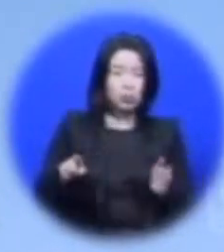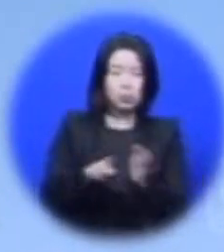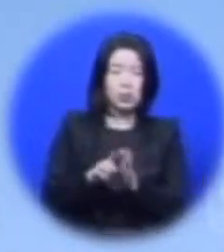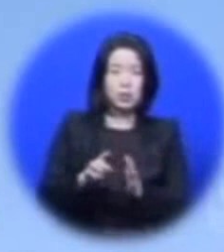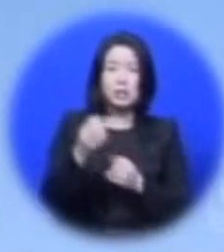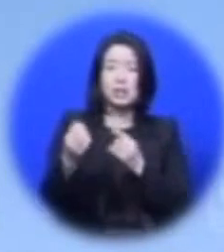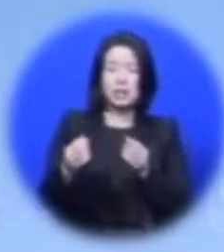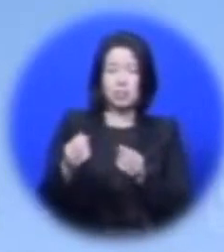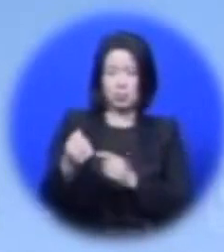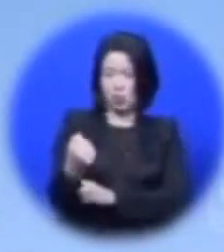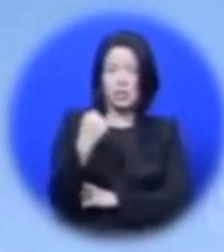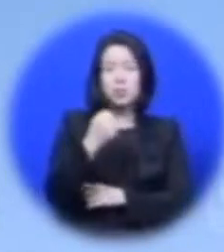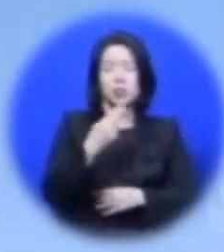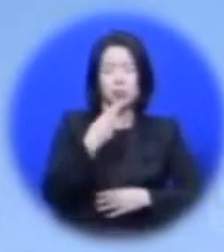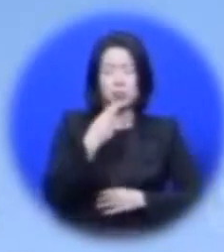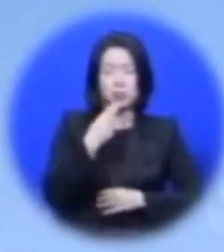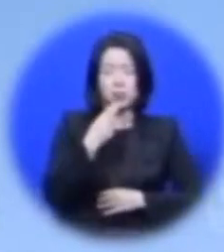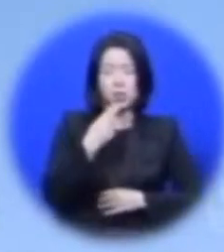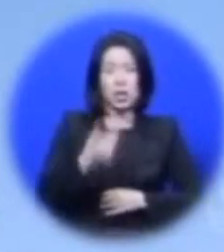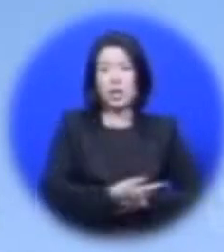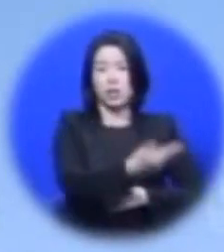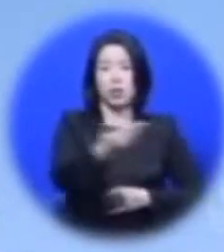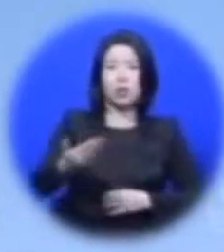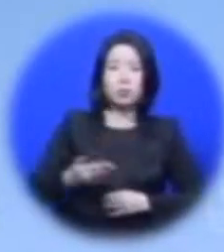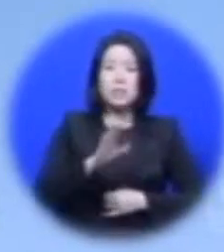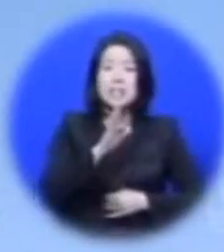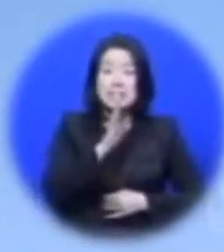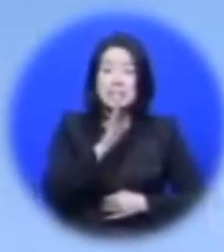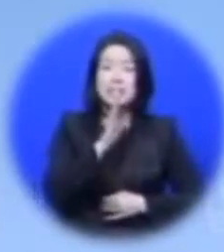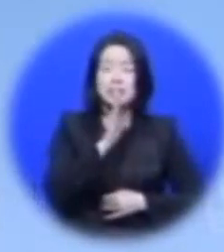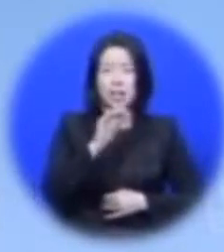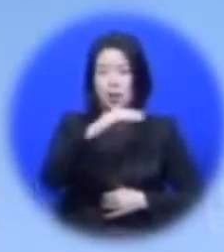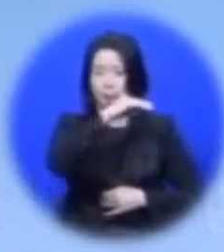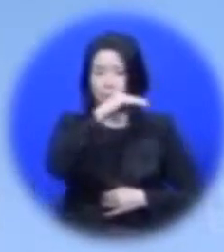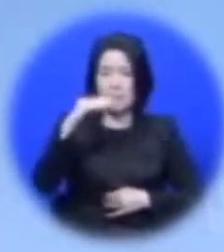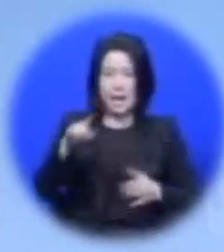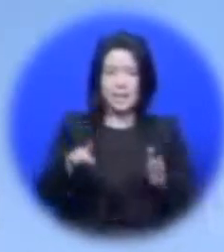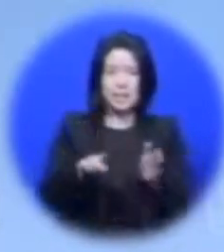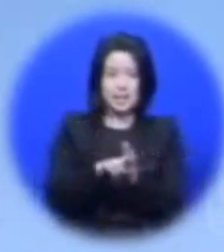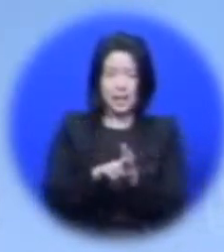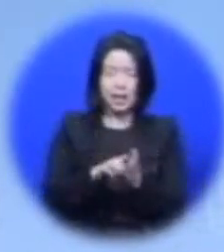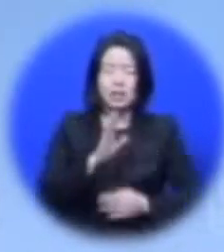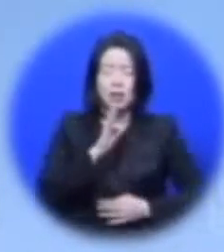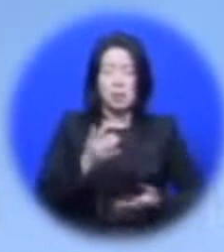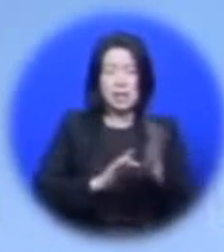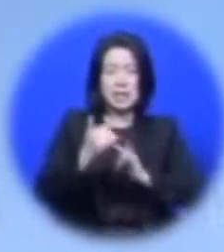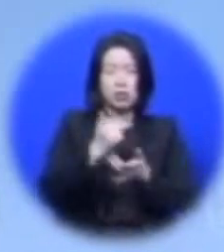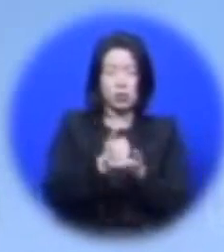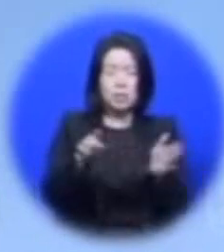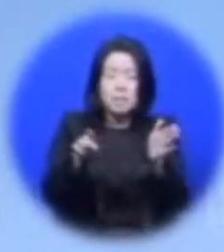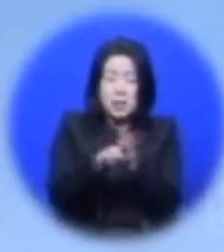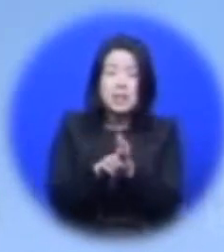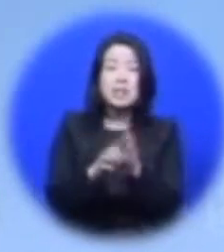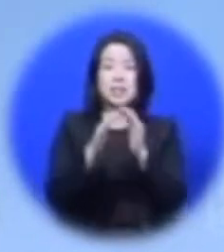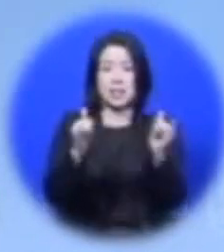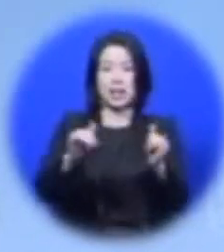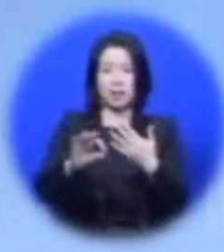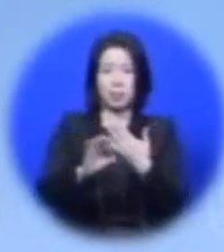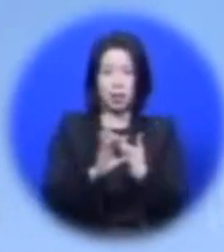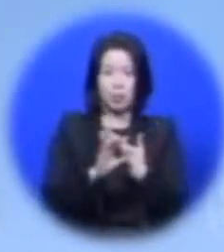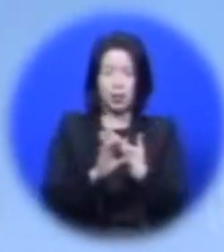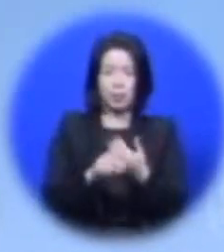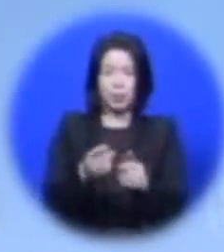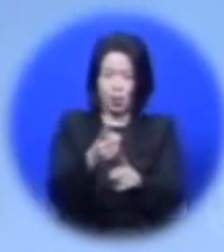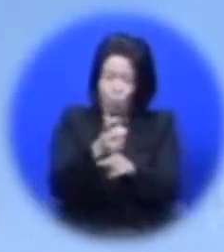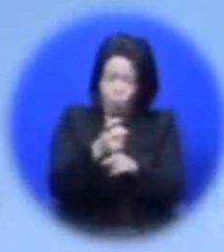없습니다. 여러분이 진짜 올바른 신앙, 정말 예수 믿는 사람이라면